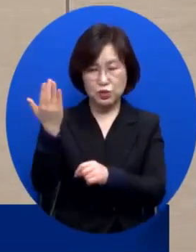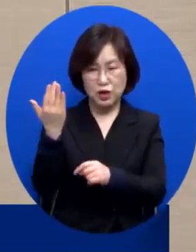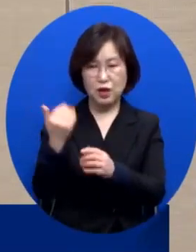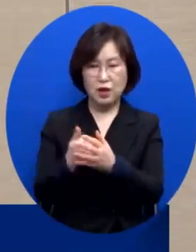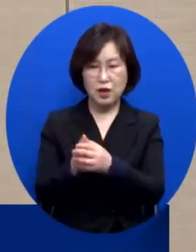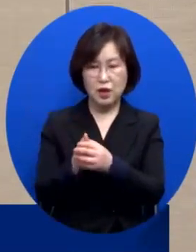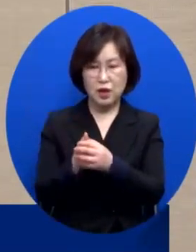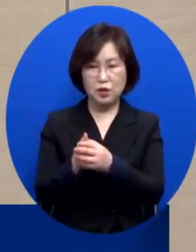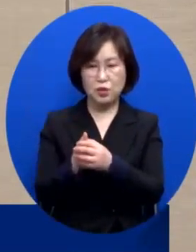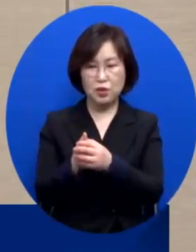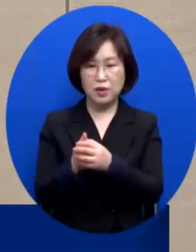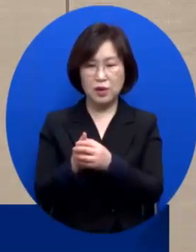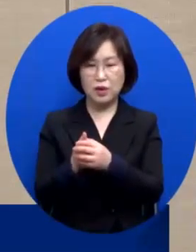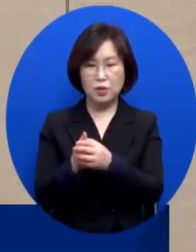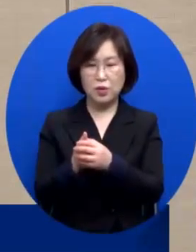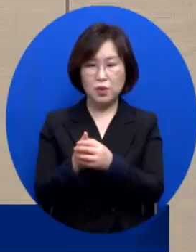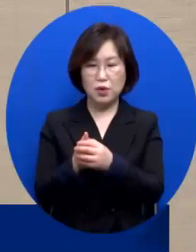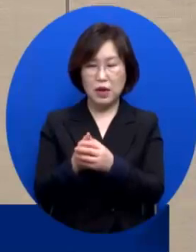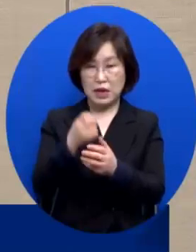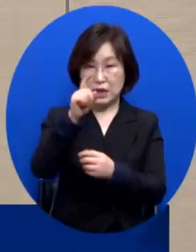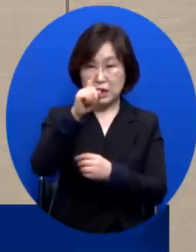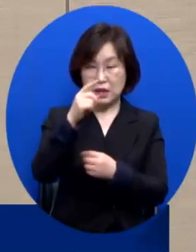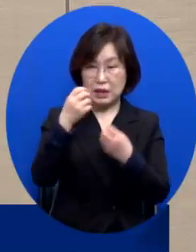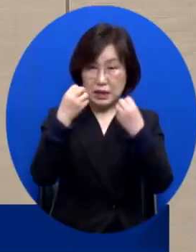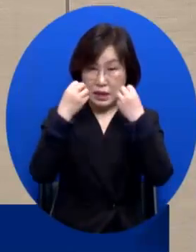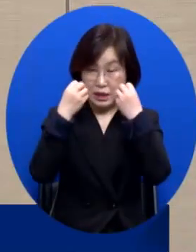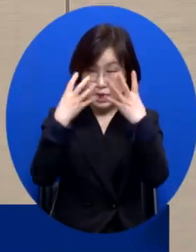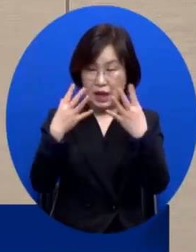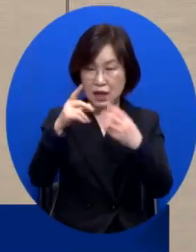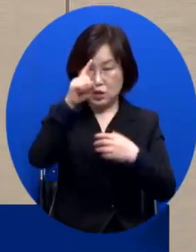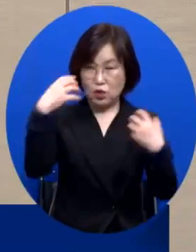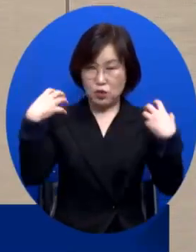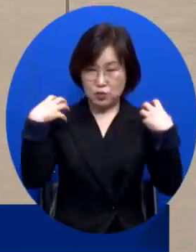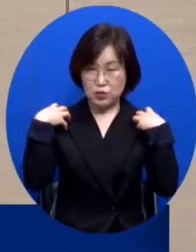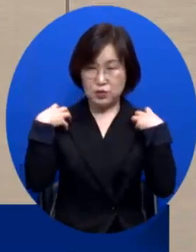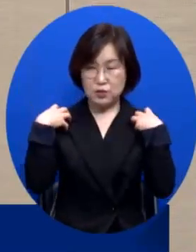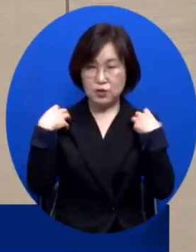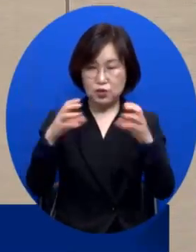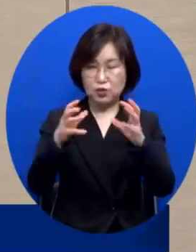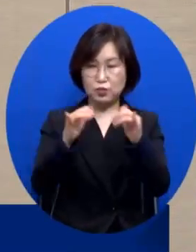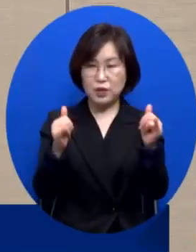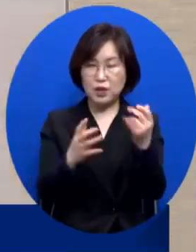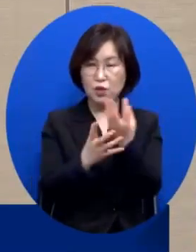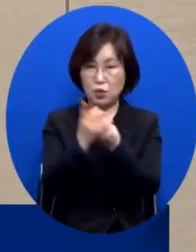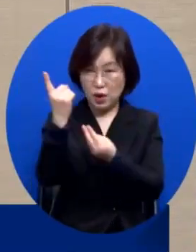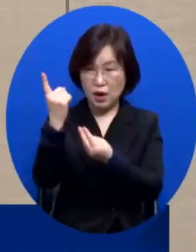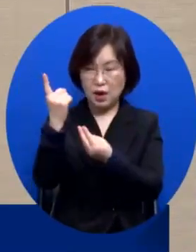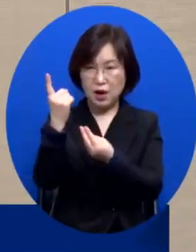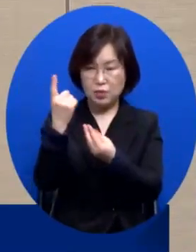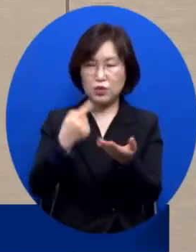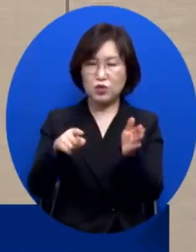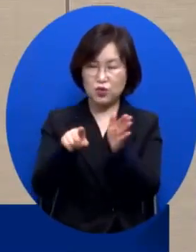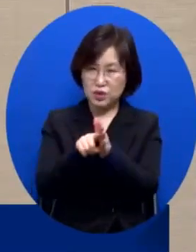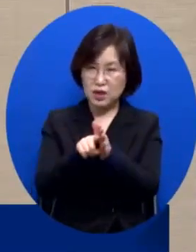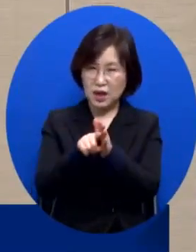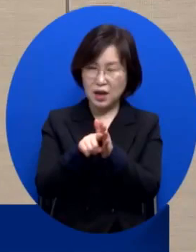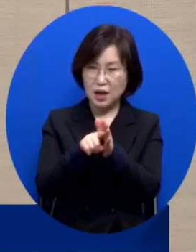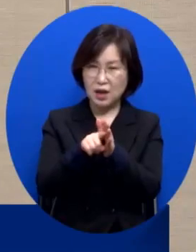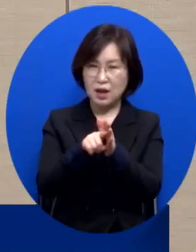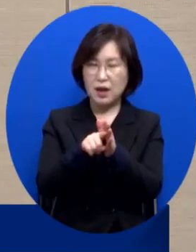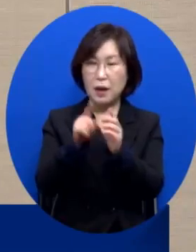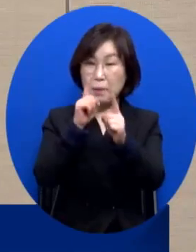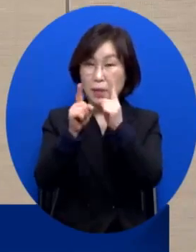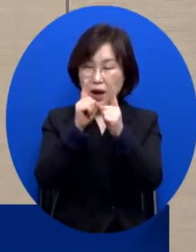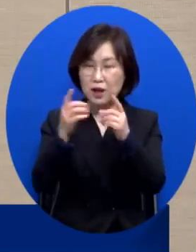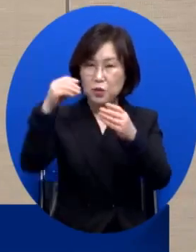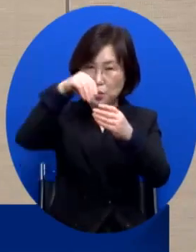않나. 그렇게 해서 새 정부에도 이런 국민 화합을 요청하는 그 다음은 몇 마디의